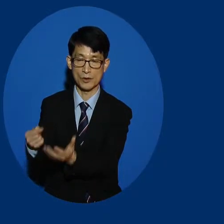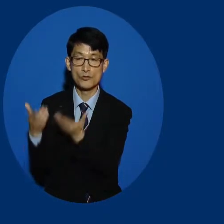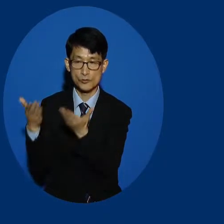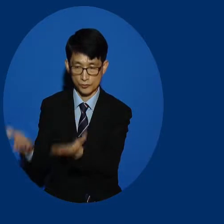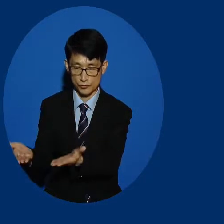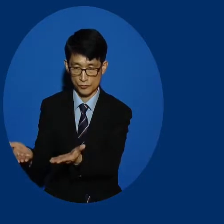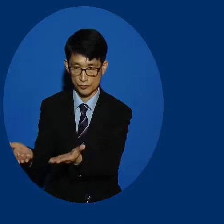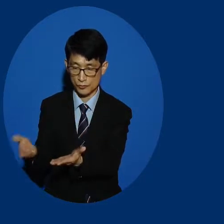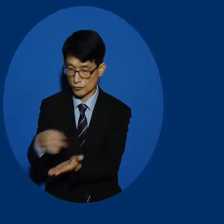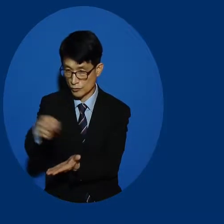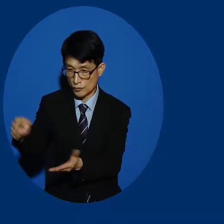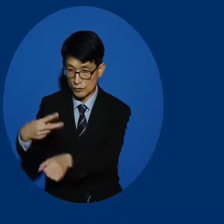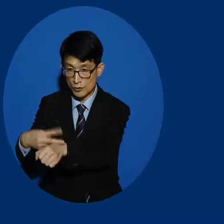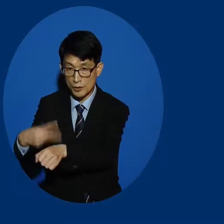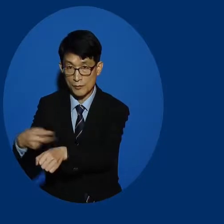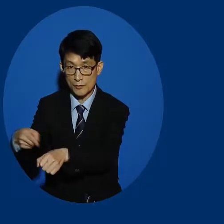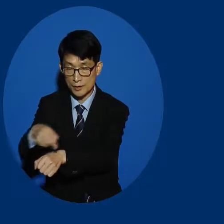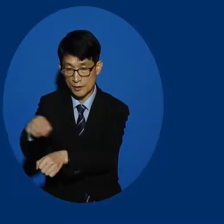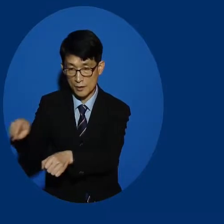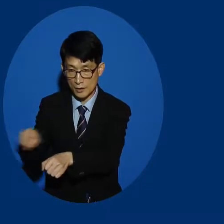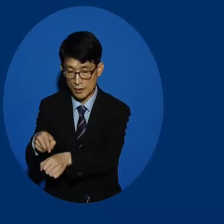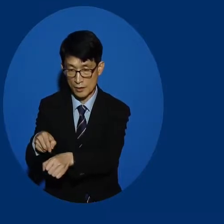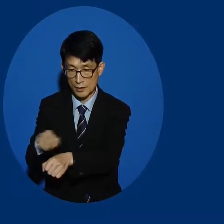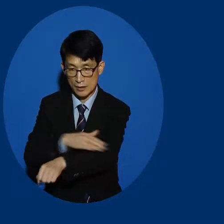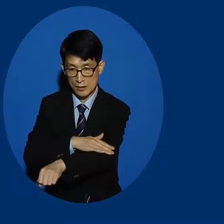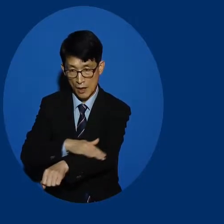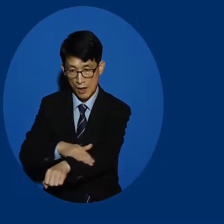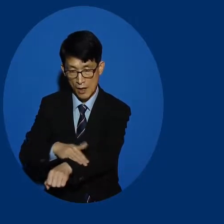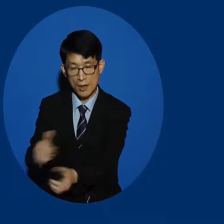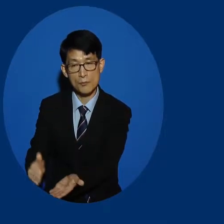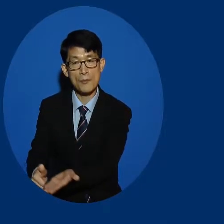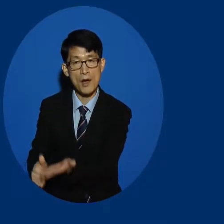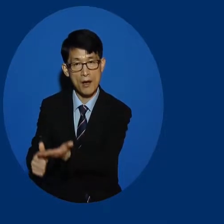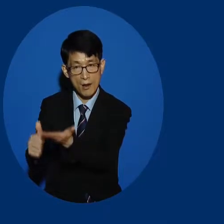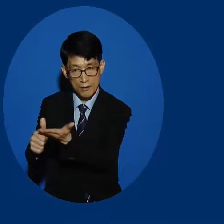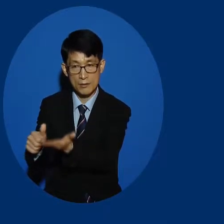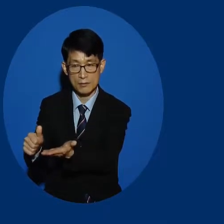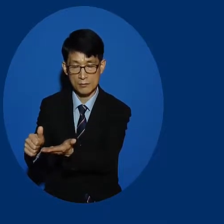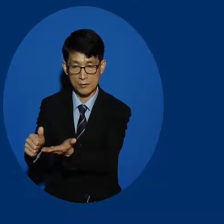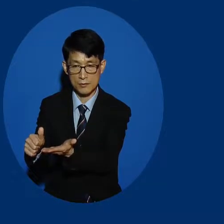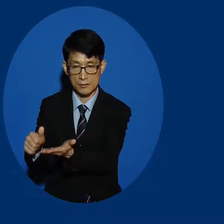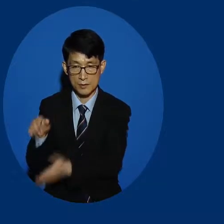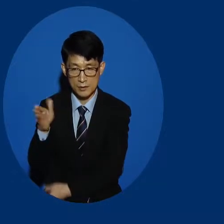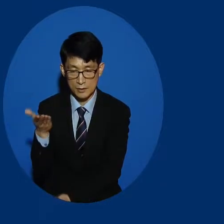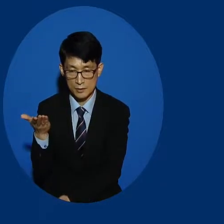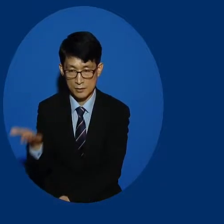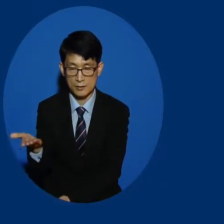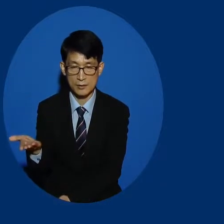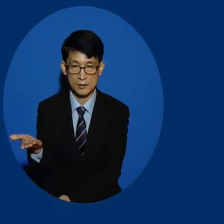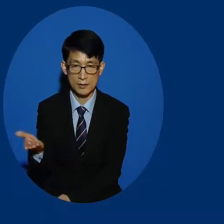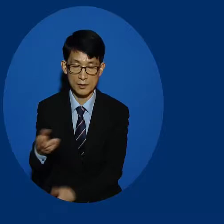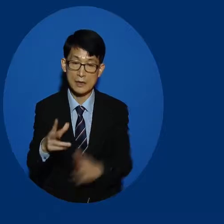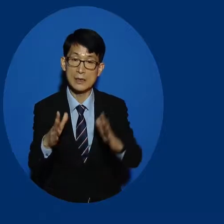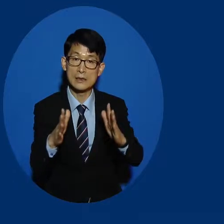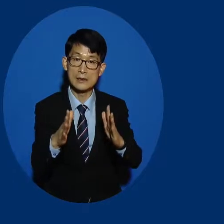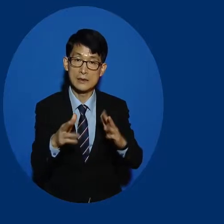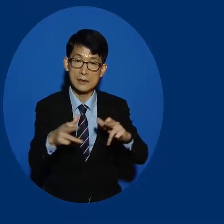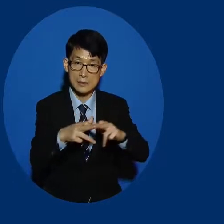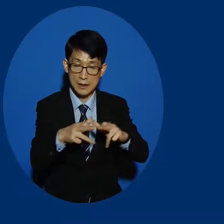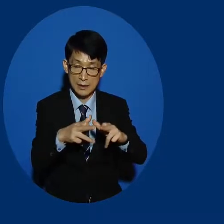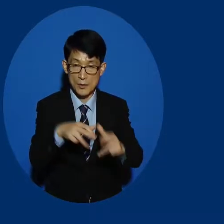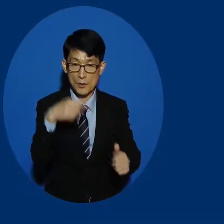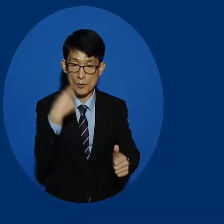공급해줘서 장애인 평생교육 강사로 양성하고 그 장애인 평생교육 강사들을 장애인 평생교육